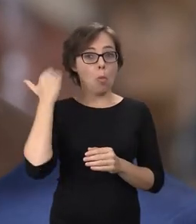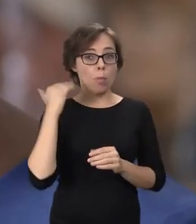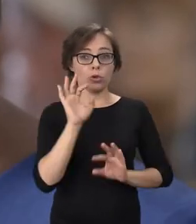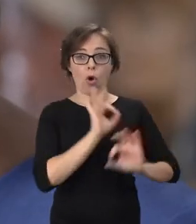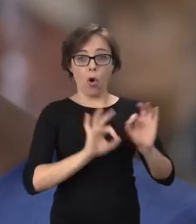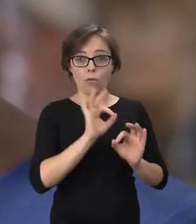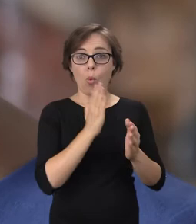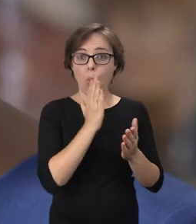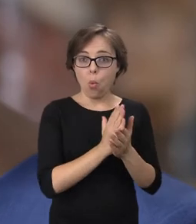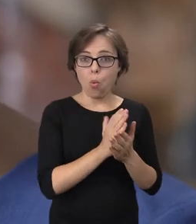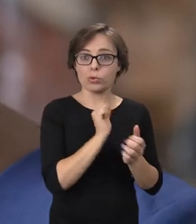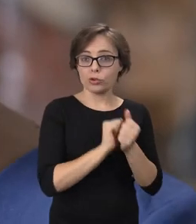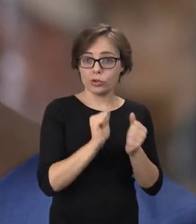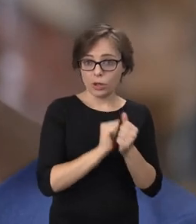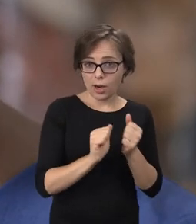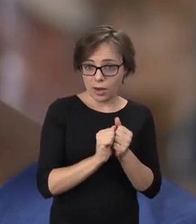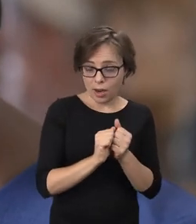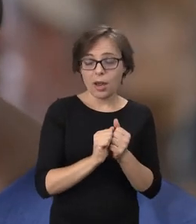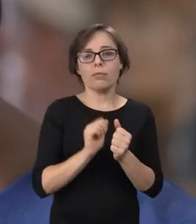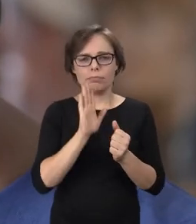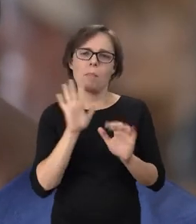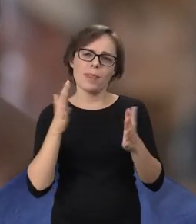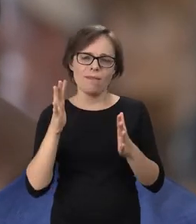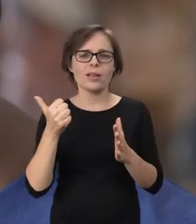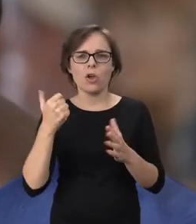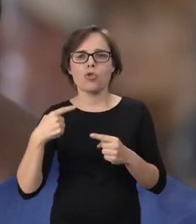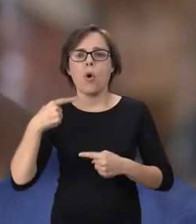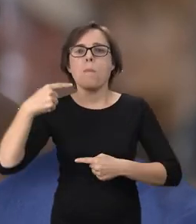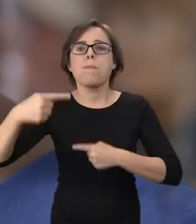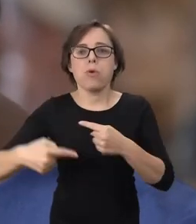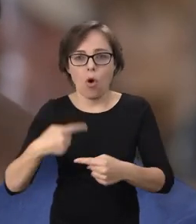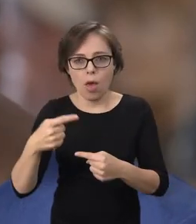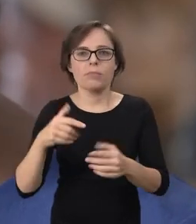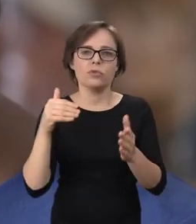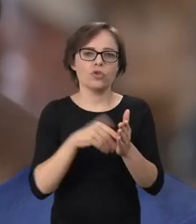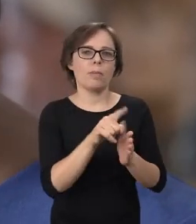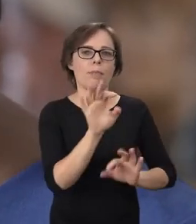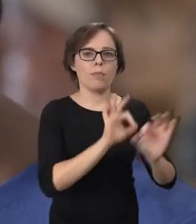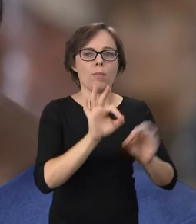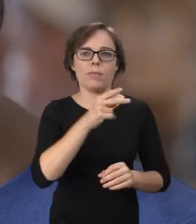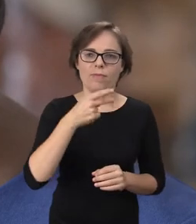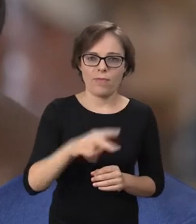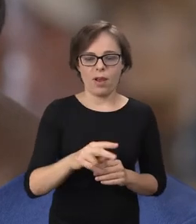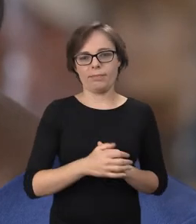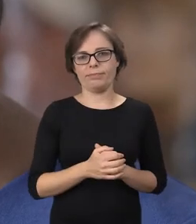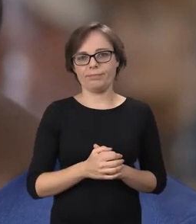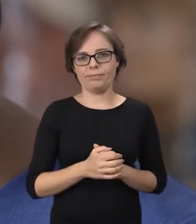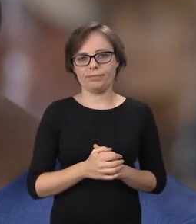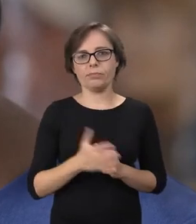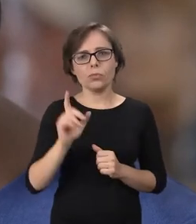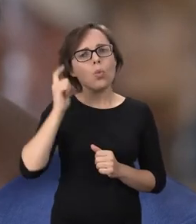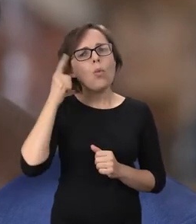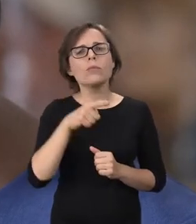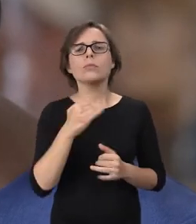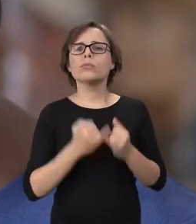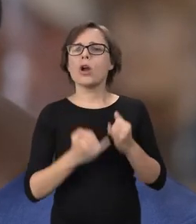poprzednia konserwacja uległa już zniszczeniu. Mniej więcej co pokolenie trzeba jakieś tam poprawki nanosić,